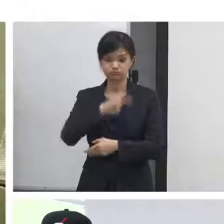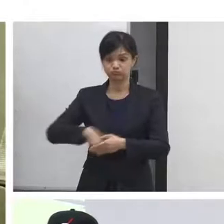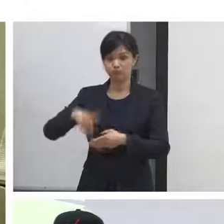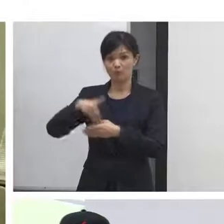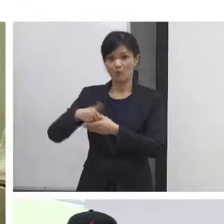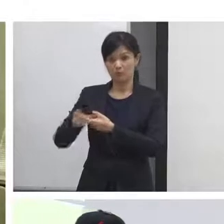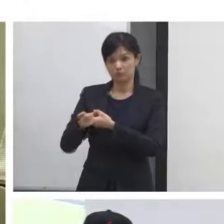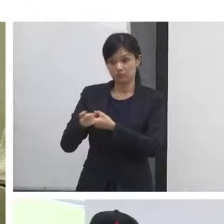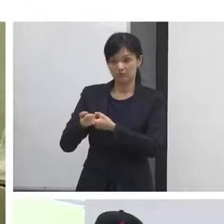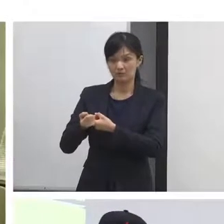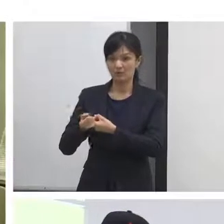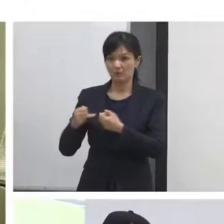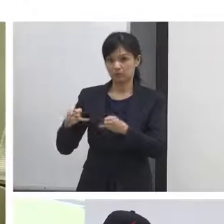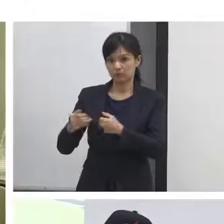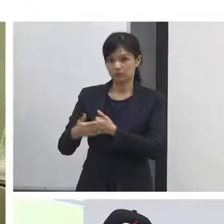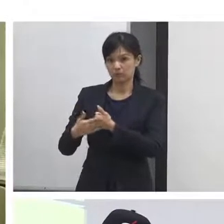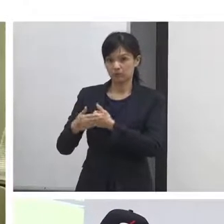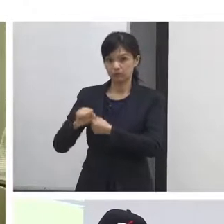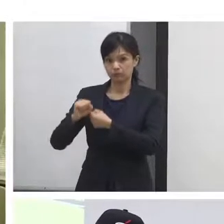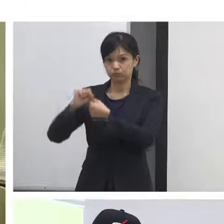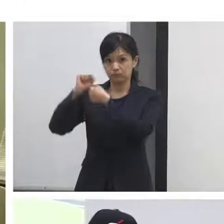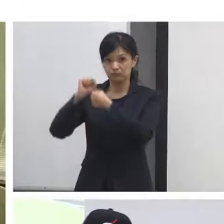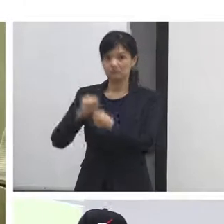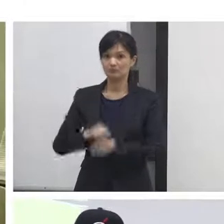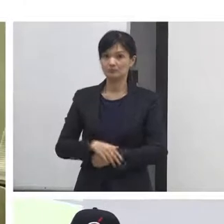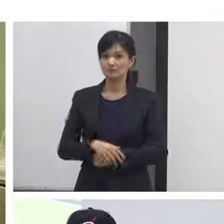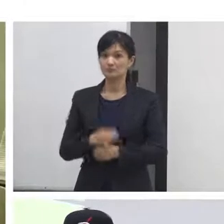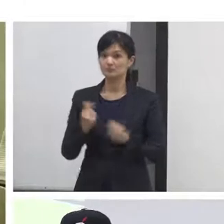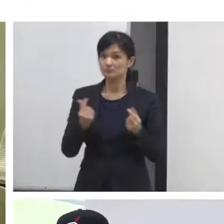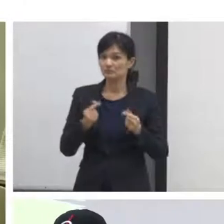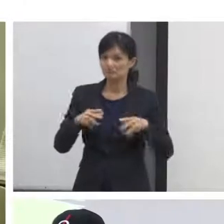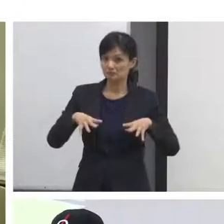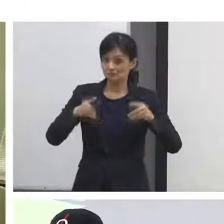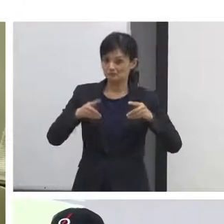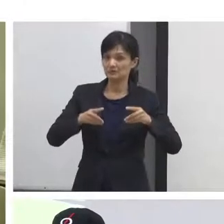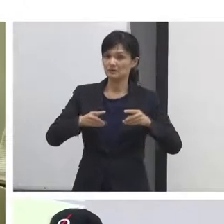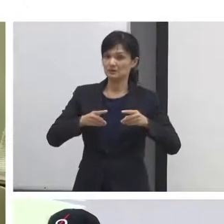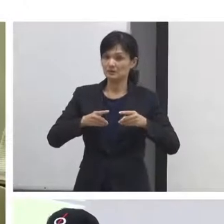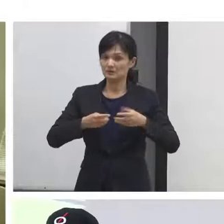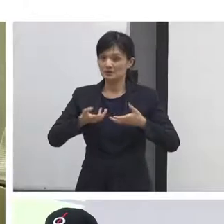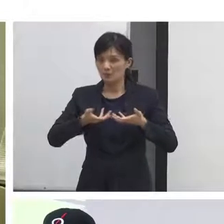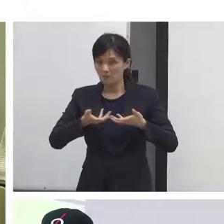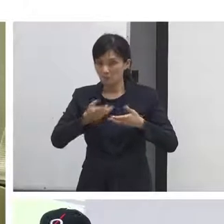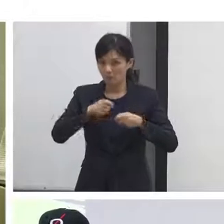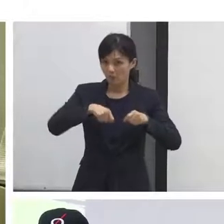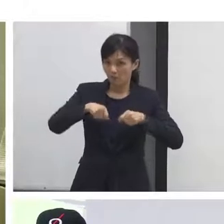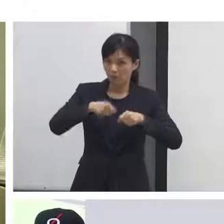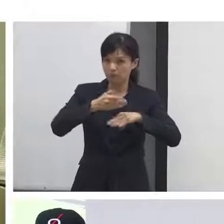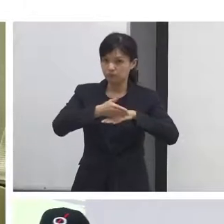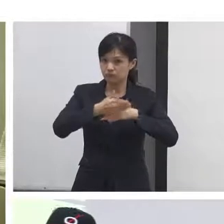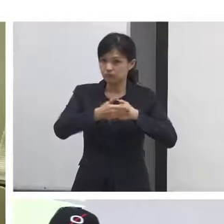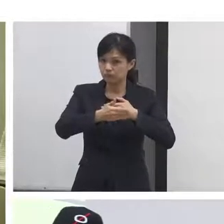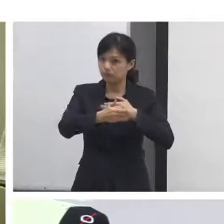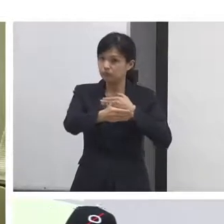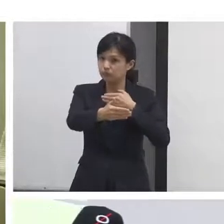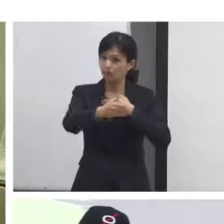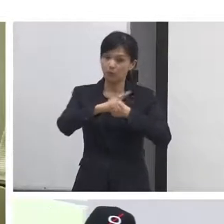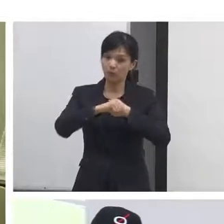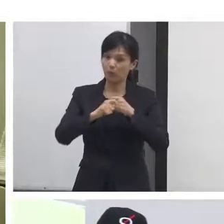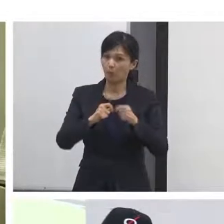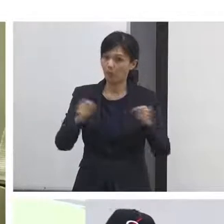很多的时候，其实我们知道一件事情从它的开始酝酿到最后产生成果，它是一个非常长的过程。